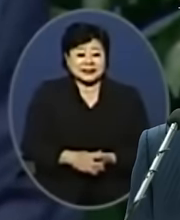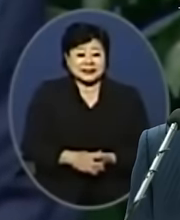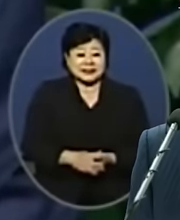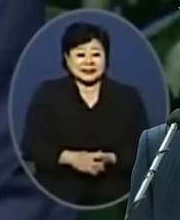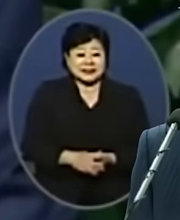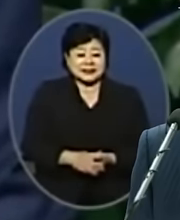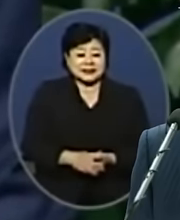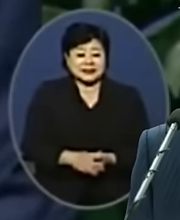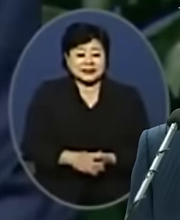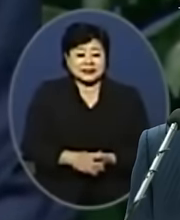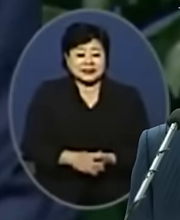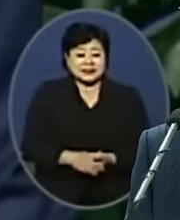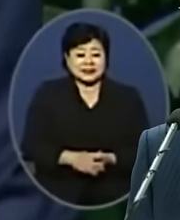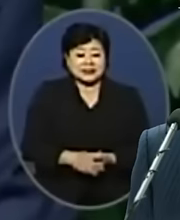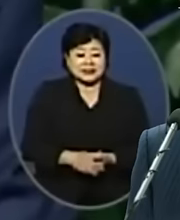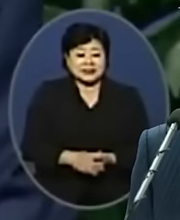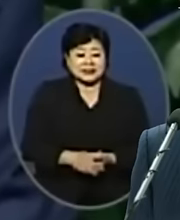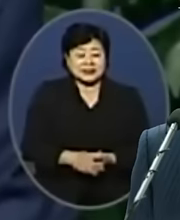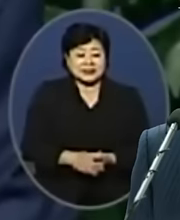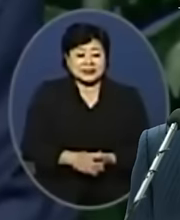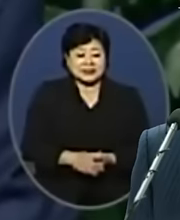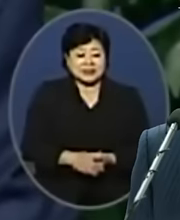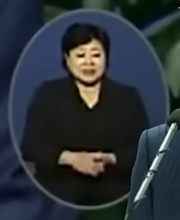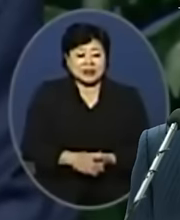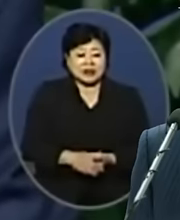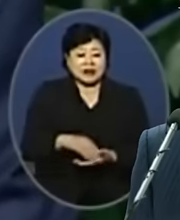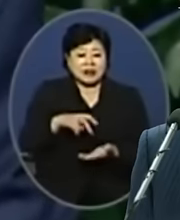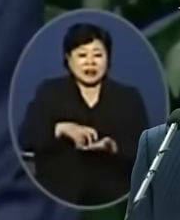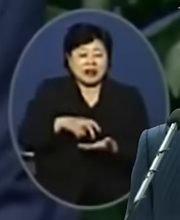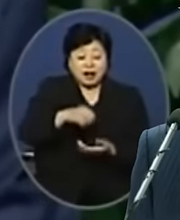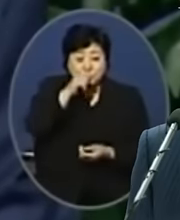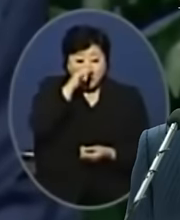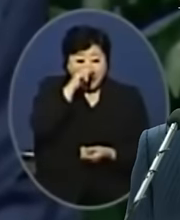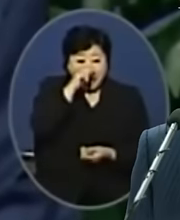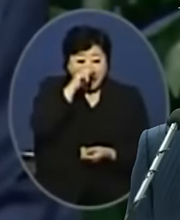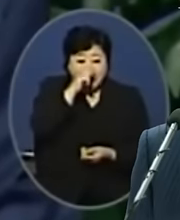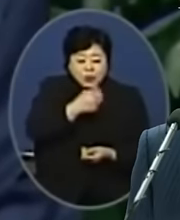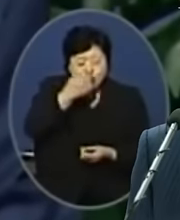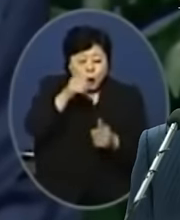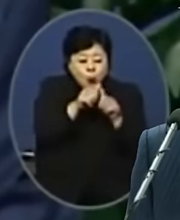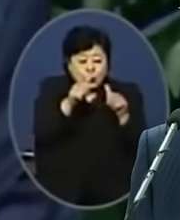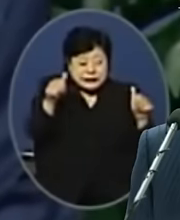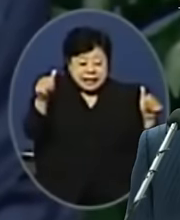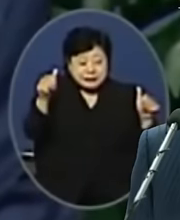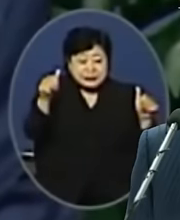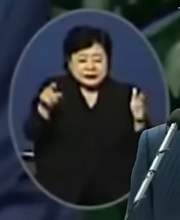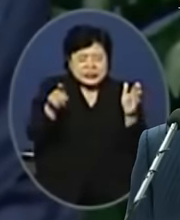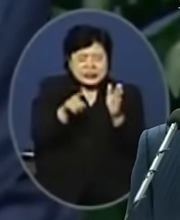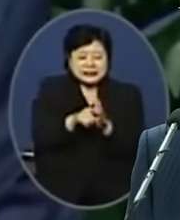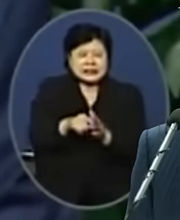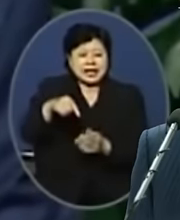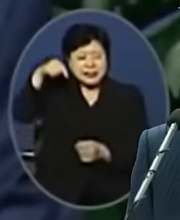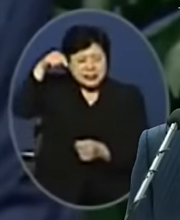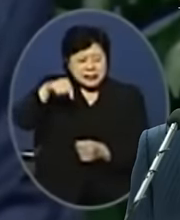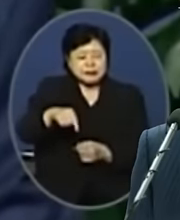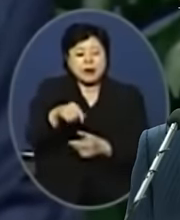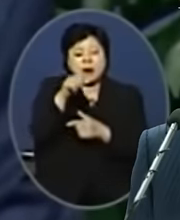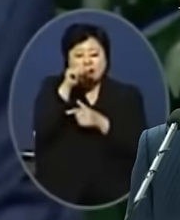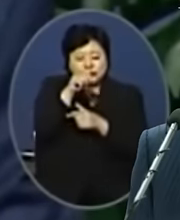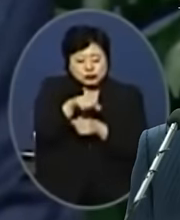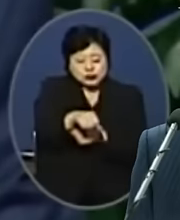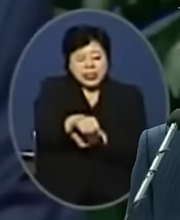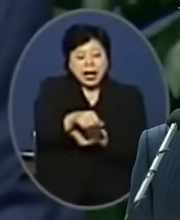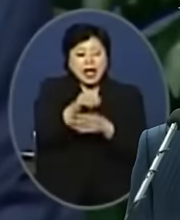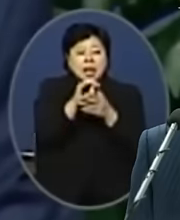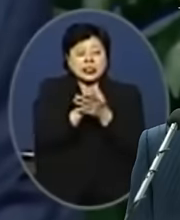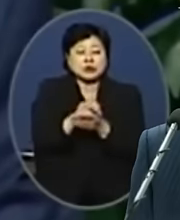덜에서 뛰고 장난질하고 노는 것이 좋은데 요셉은 특별히 신앙이 깊었습니다. 묵상하고